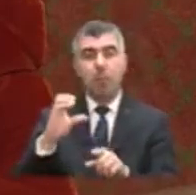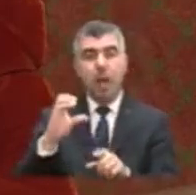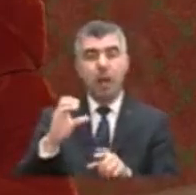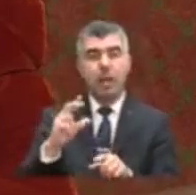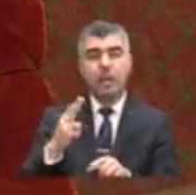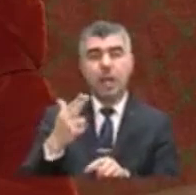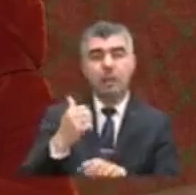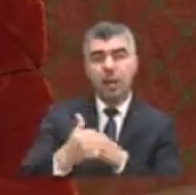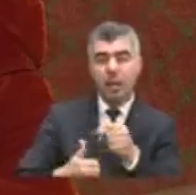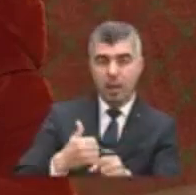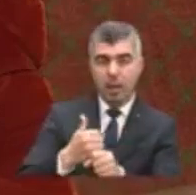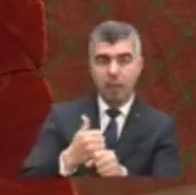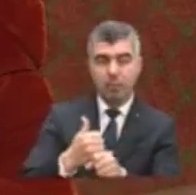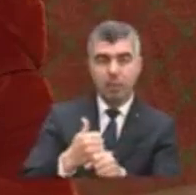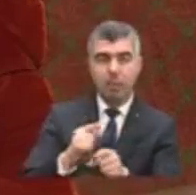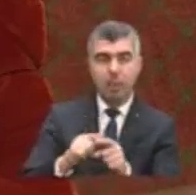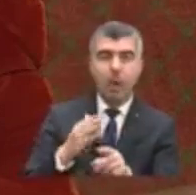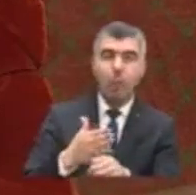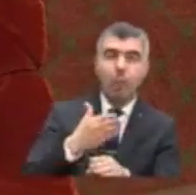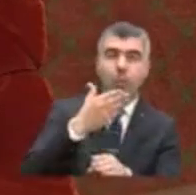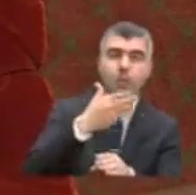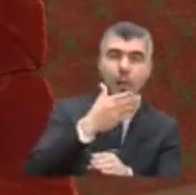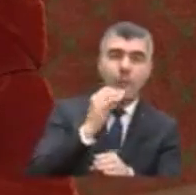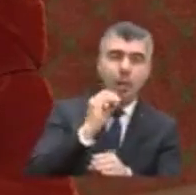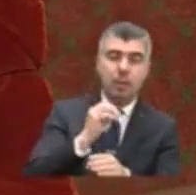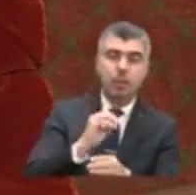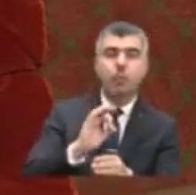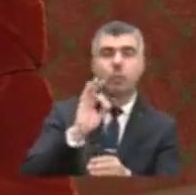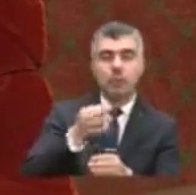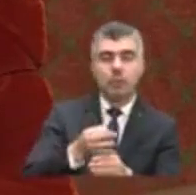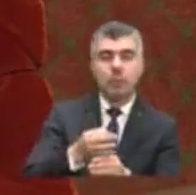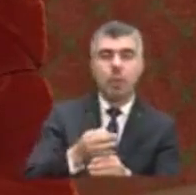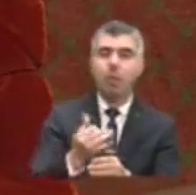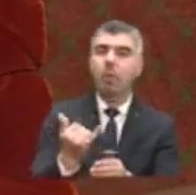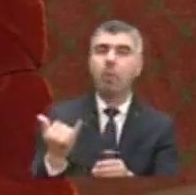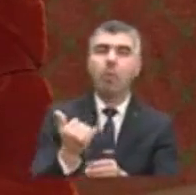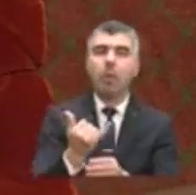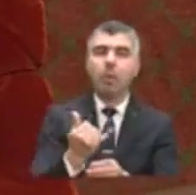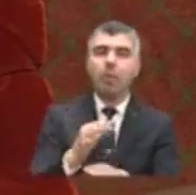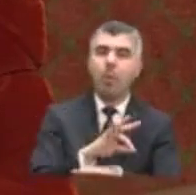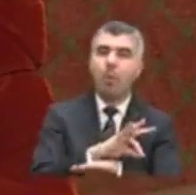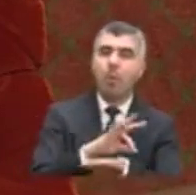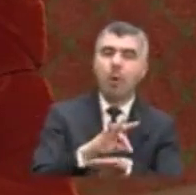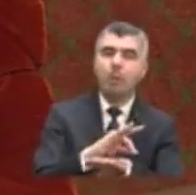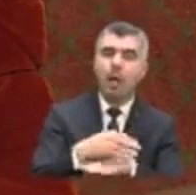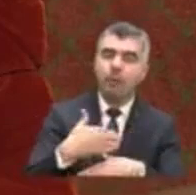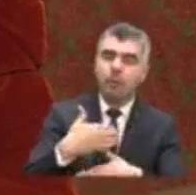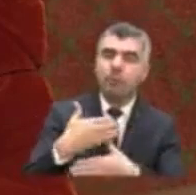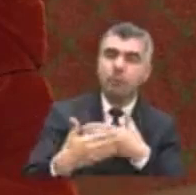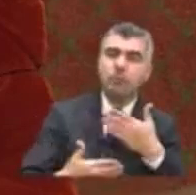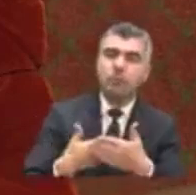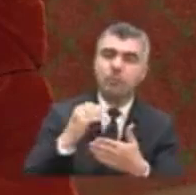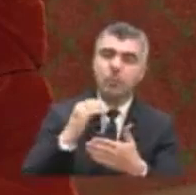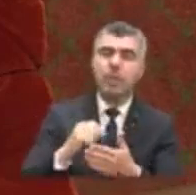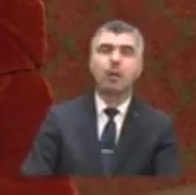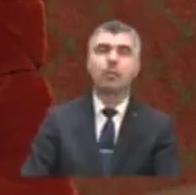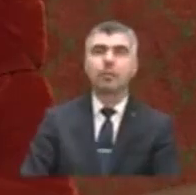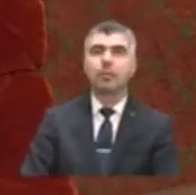في المستقبل هذه المسالك هي اللي غترجع المرفد الاساسي لتوظيف داخل هذا القطاع.